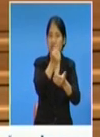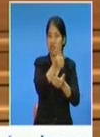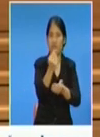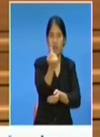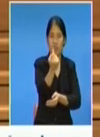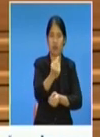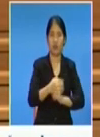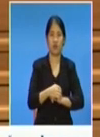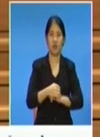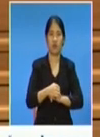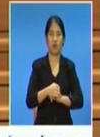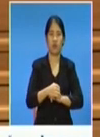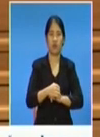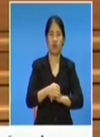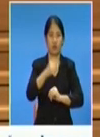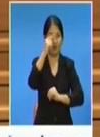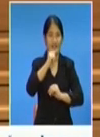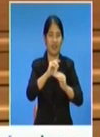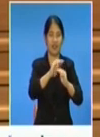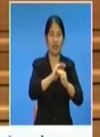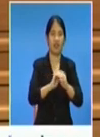มาสั่งซื้อที่นี่ที่เดียวก็ที่รามคำแหง